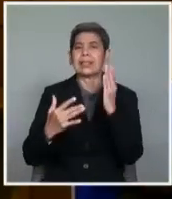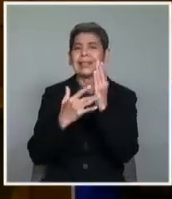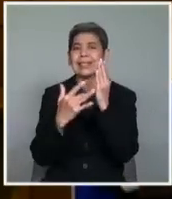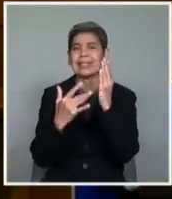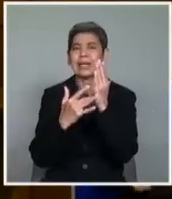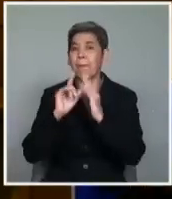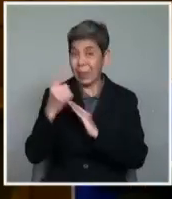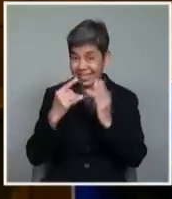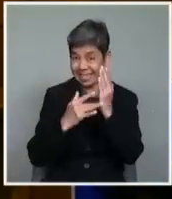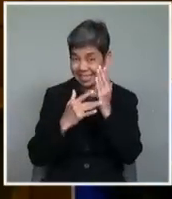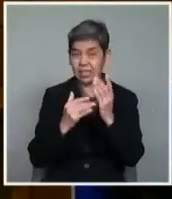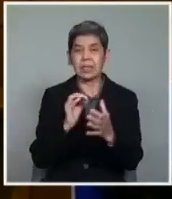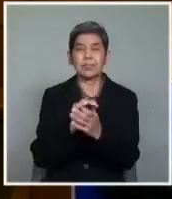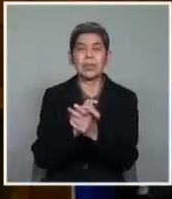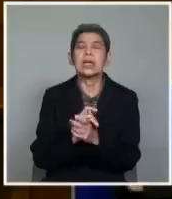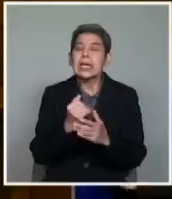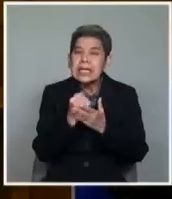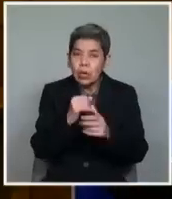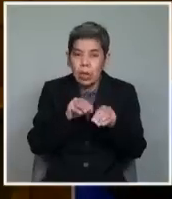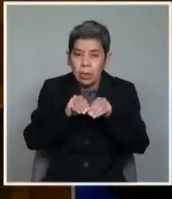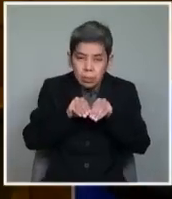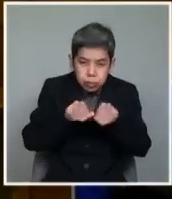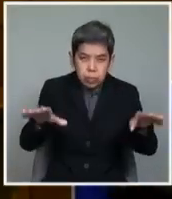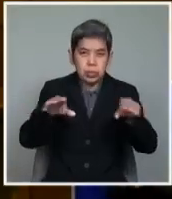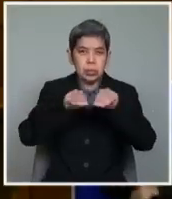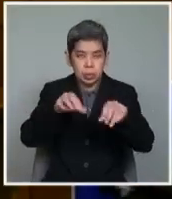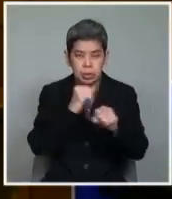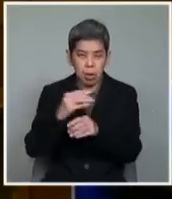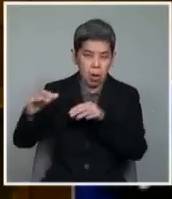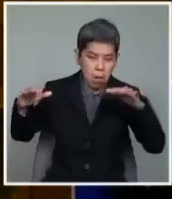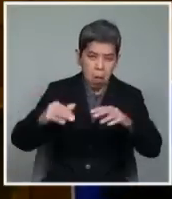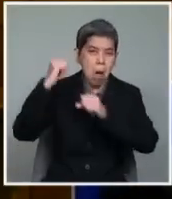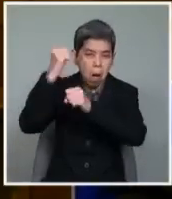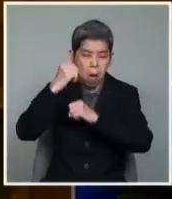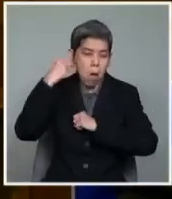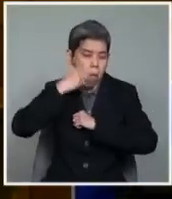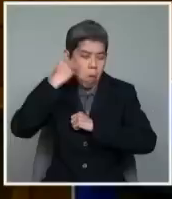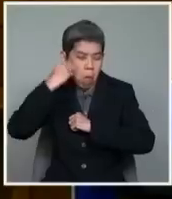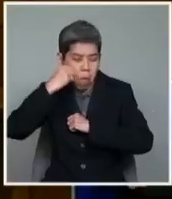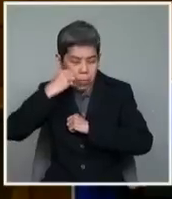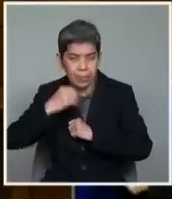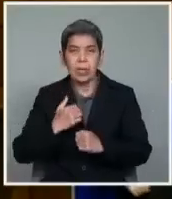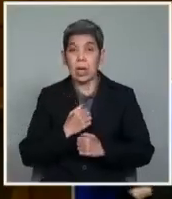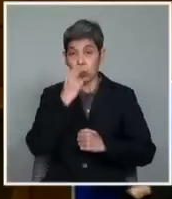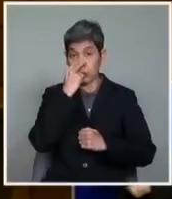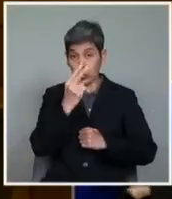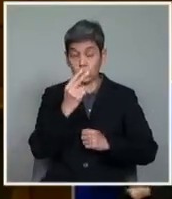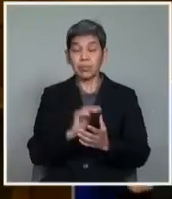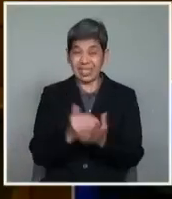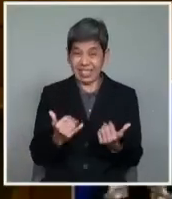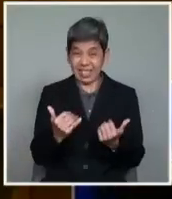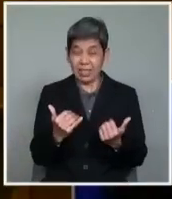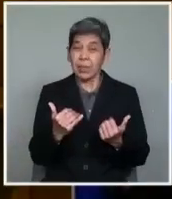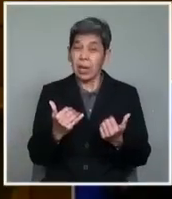ที่ทันสมัยใช้ดิจิทัลเข้ามาเพื่อให้มีการชุมนุมดังกล่าวมาอย่างต่อเนื่องสิ่งสำคัญที่สุดคือในเรื่อง